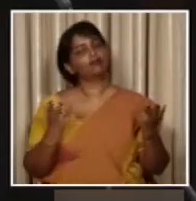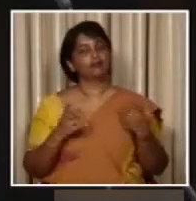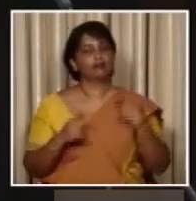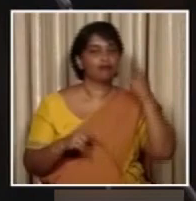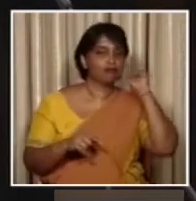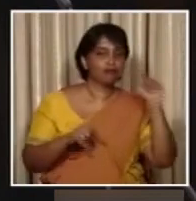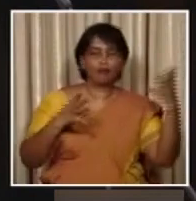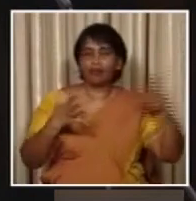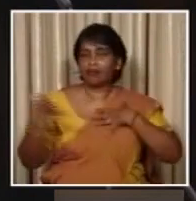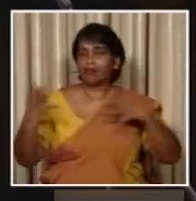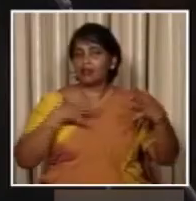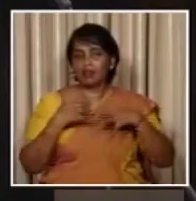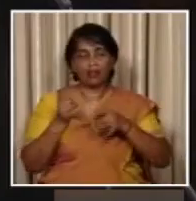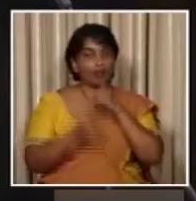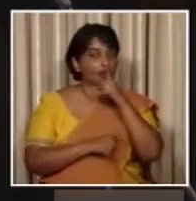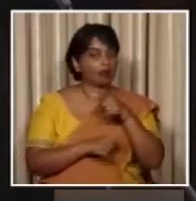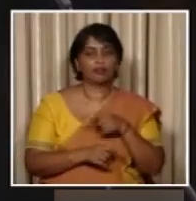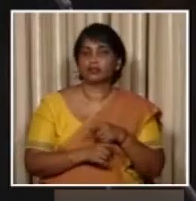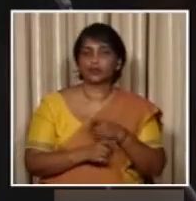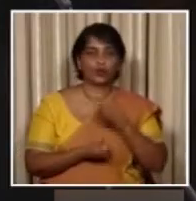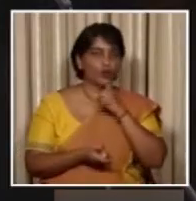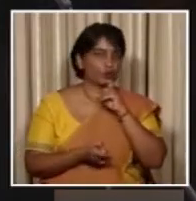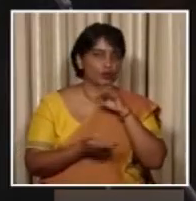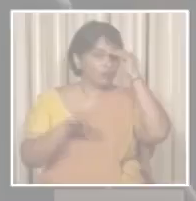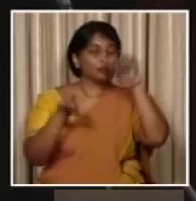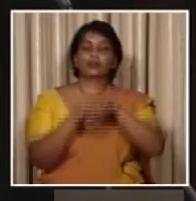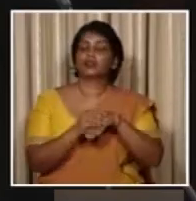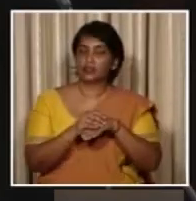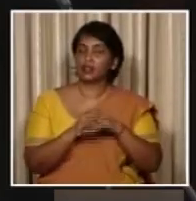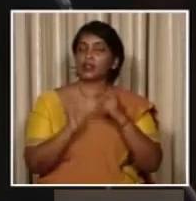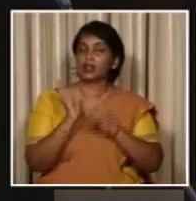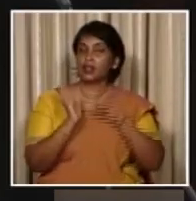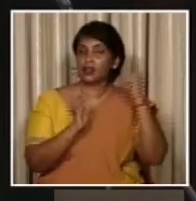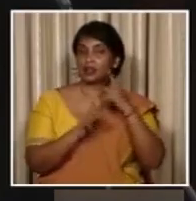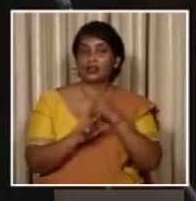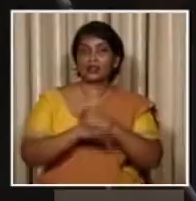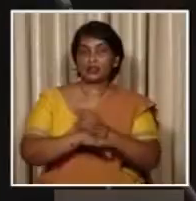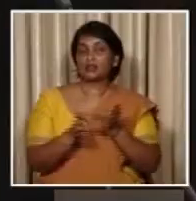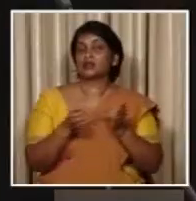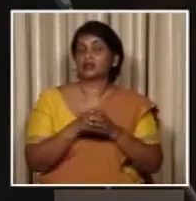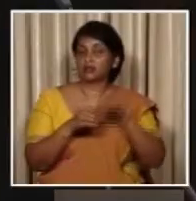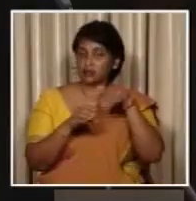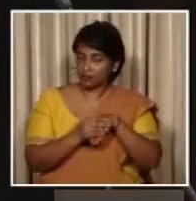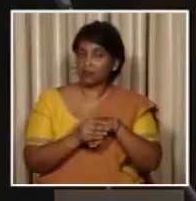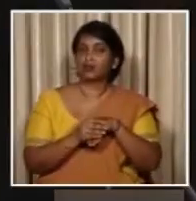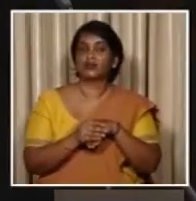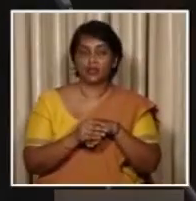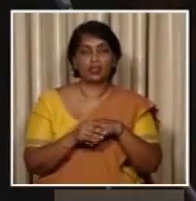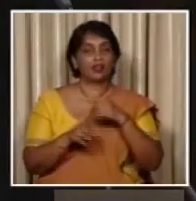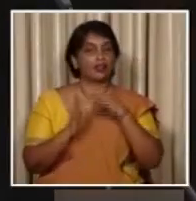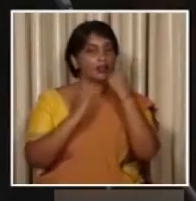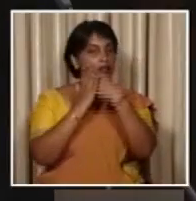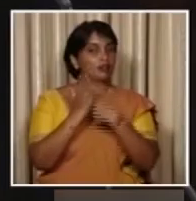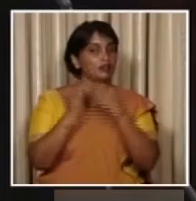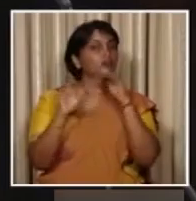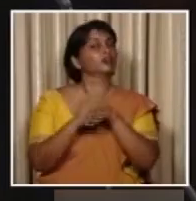එකිනෙකනා කියපු කතා වලින් නඩු තීන්දුව තීරණ ගන්න බෑ. මේ ජන බලවේගයේ ආණ්ඩුවක් යටතේ එම පක්ෂයේ ජාතික ලැක්සු අපේක්ෂක